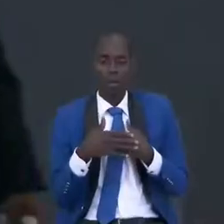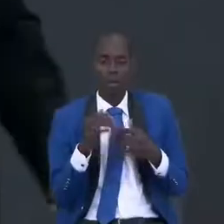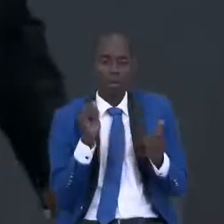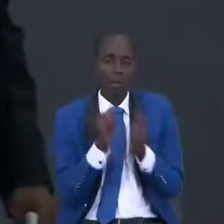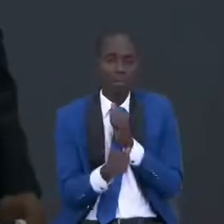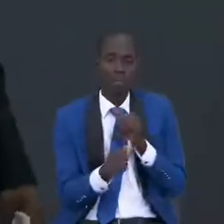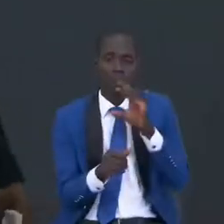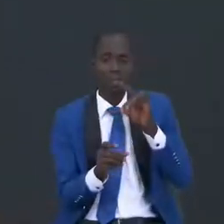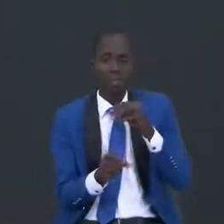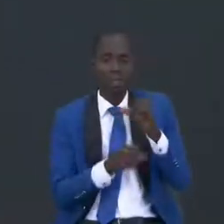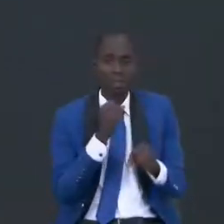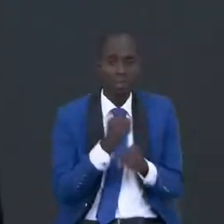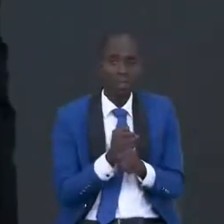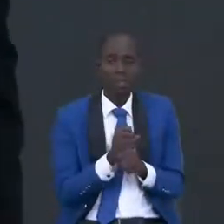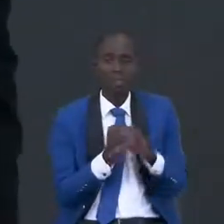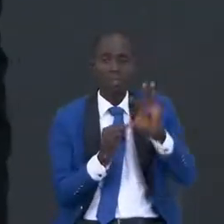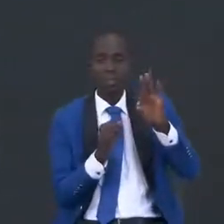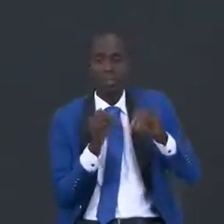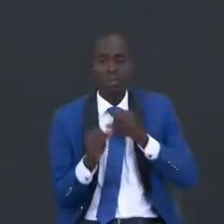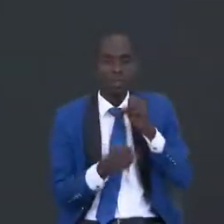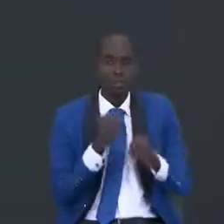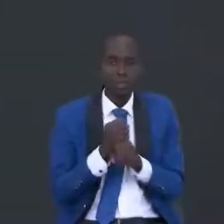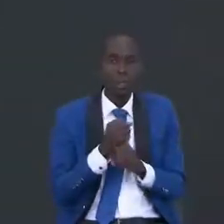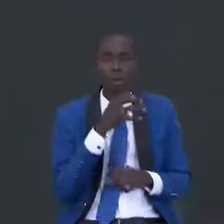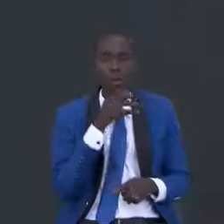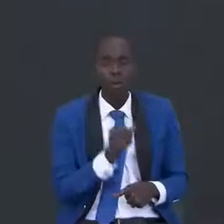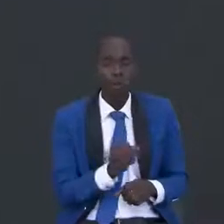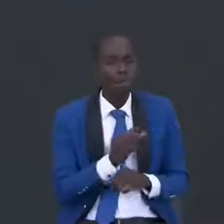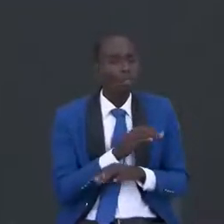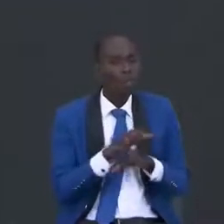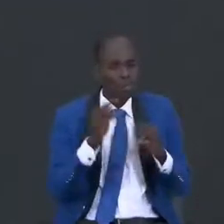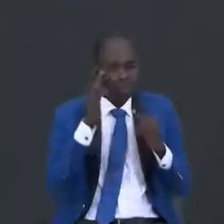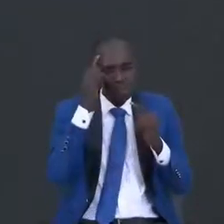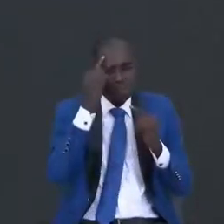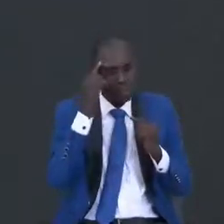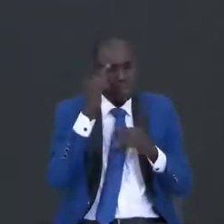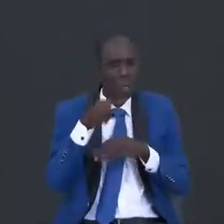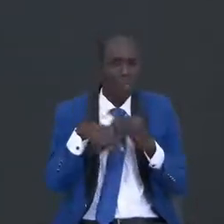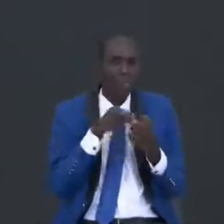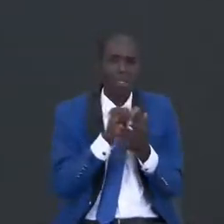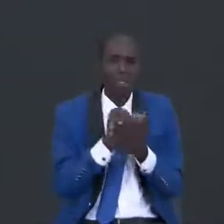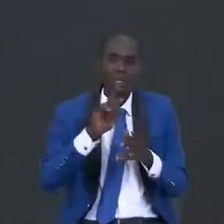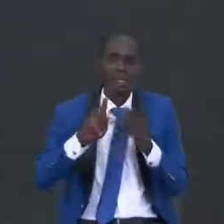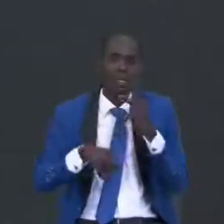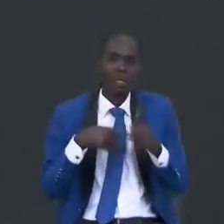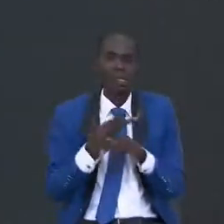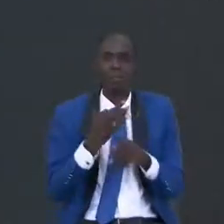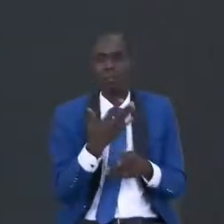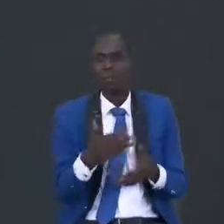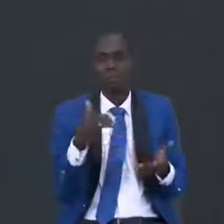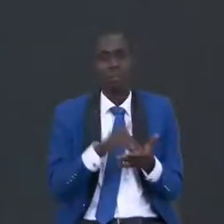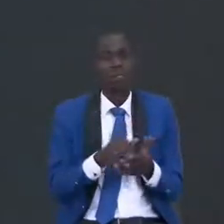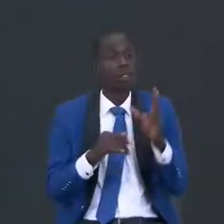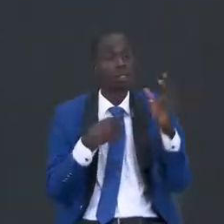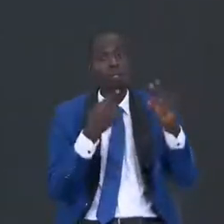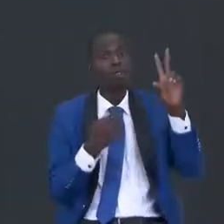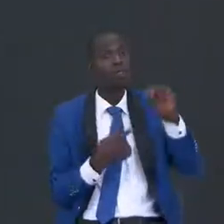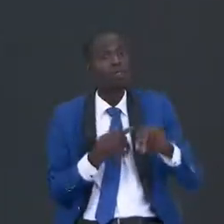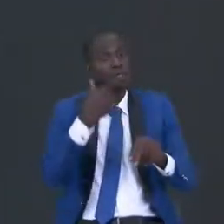de 80, 90 ans, ne pensez plus à de tels projets. Il a dit non. À cause de la